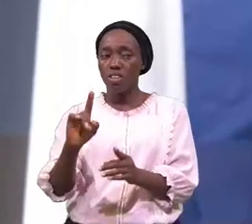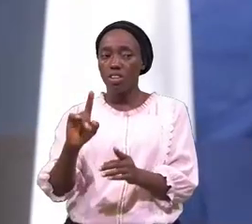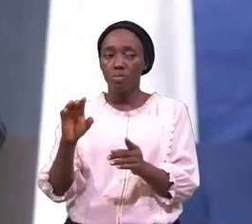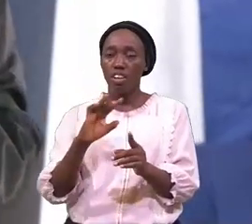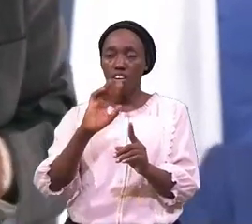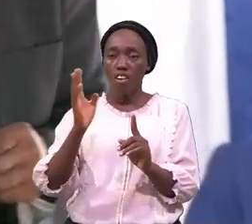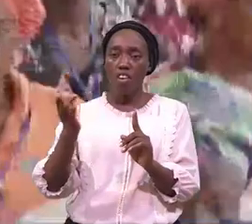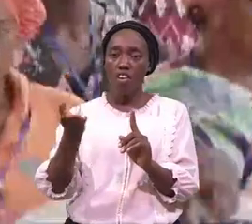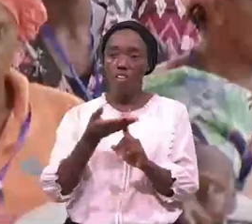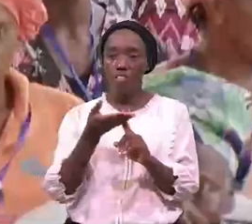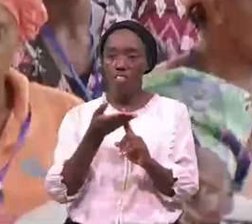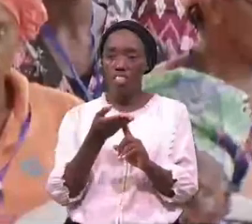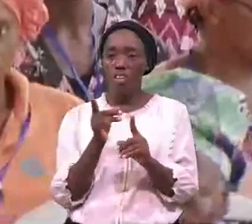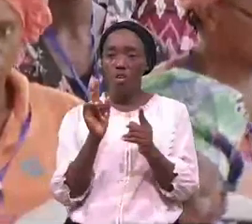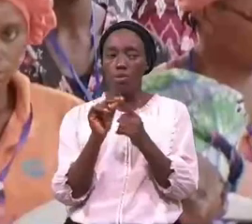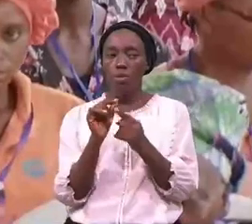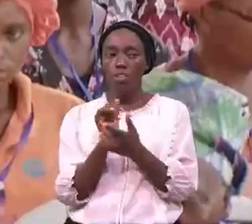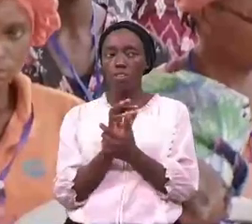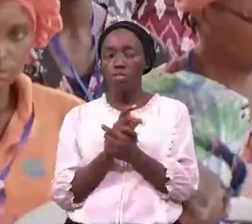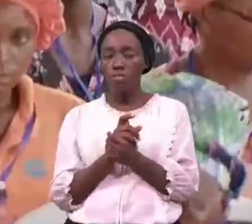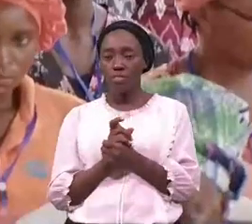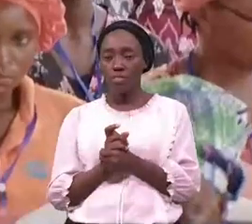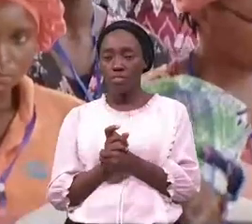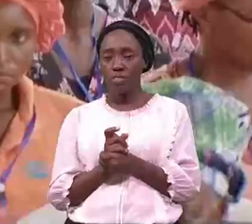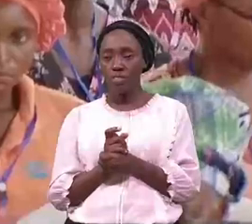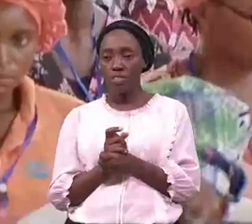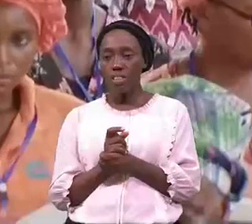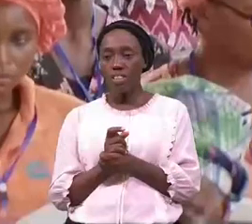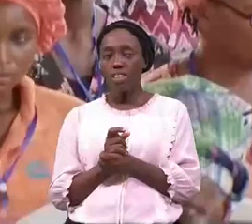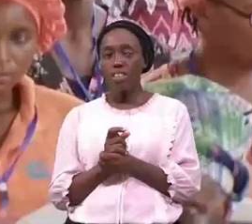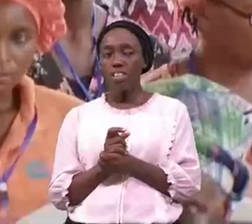Et ceux qui auront conduit la multitude à la justice brilleront pour l'éternité.